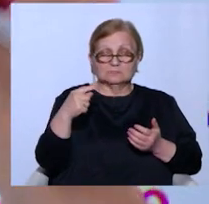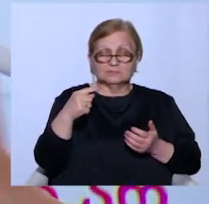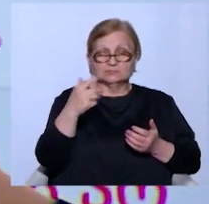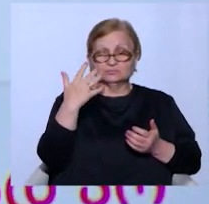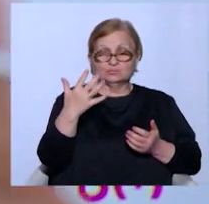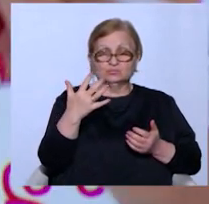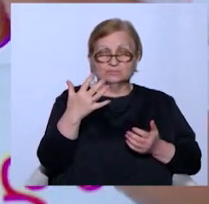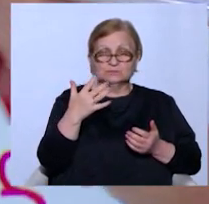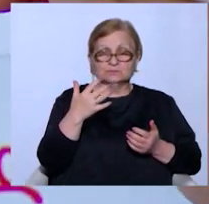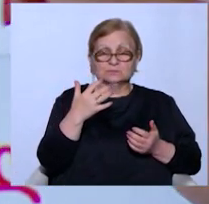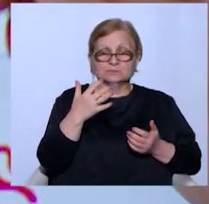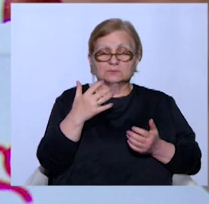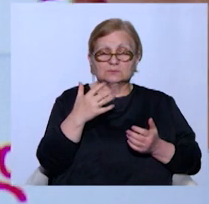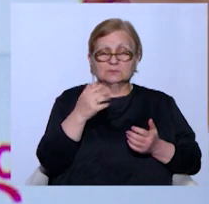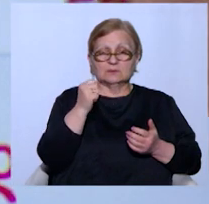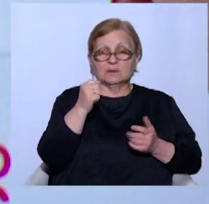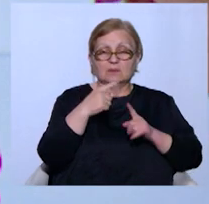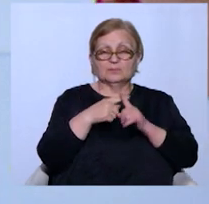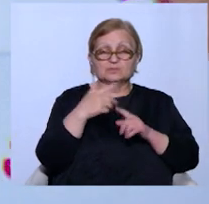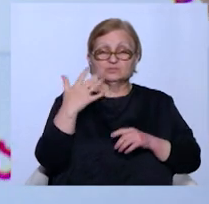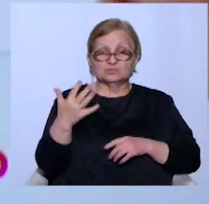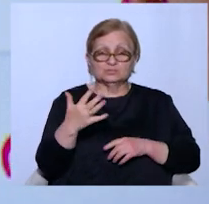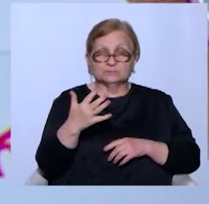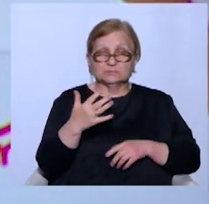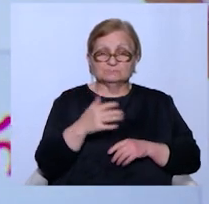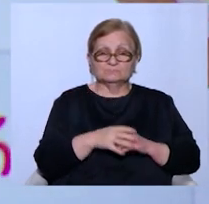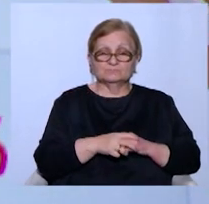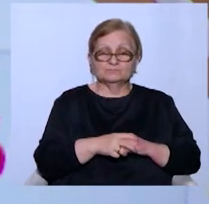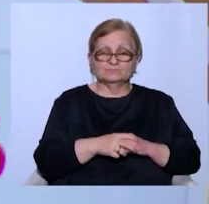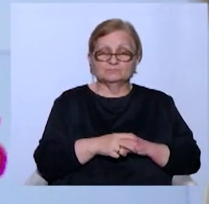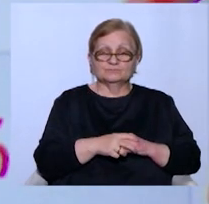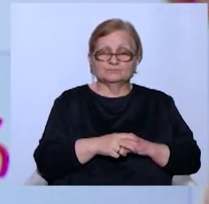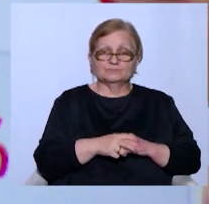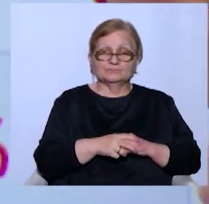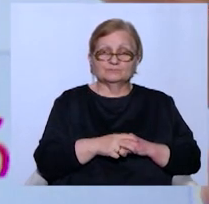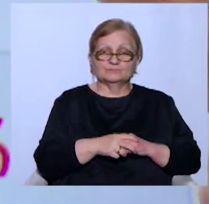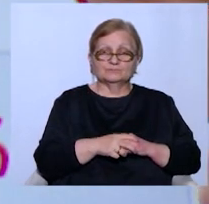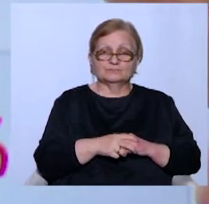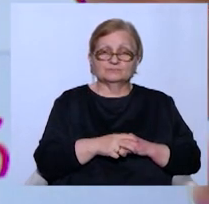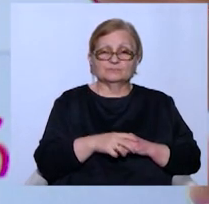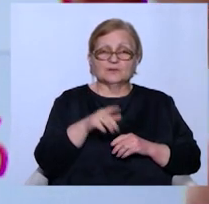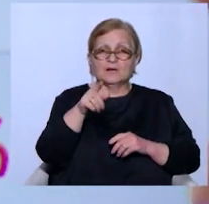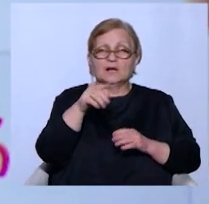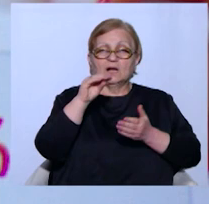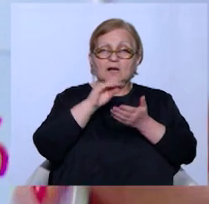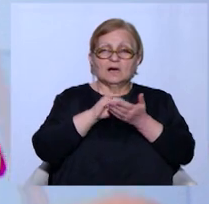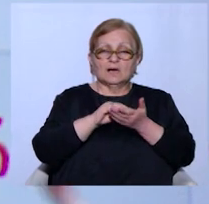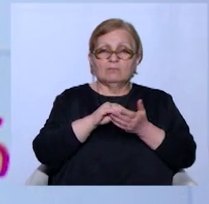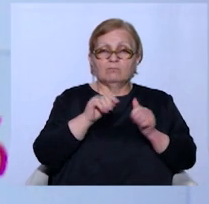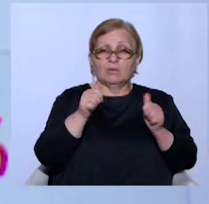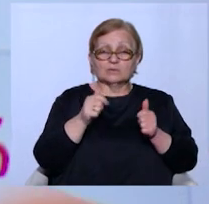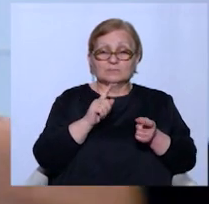5 A + 5. ანუ ხშირად ჩანაწერის ფორმა შეიცვალა, მაგრამ შინაარსი